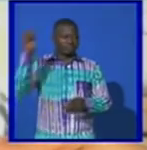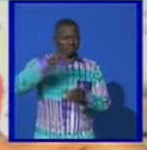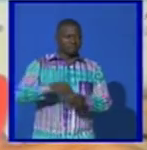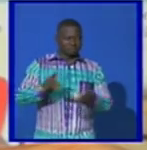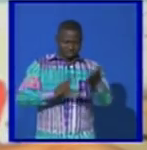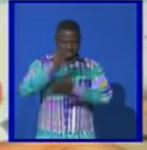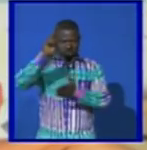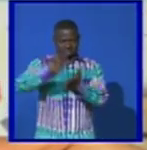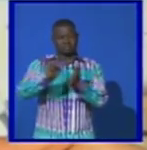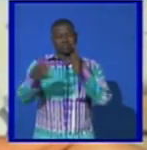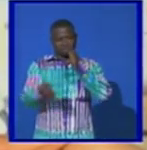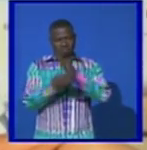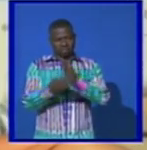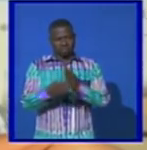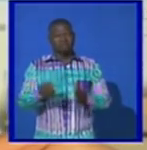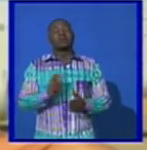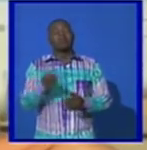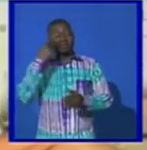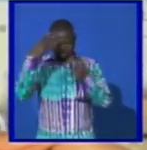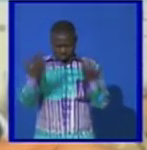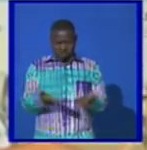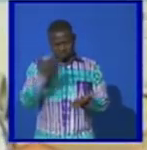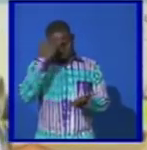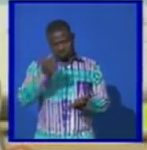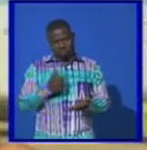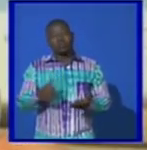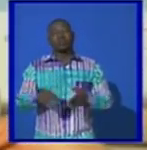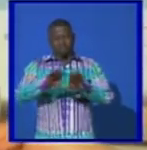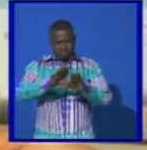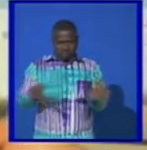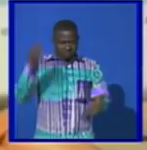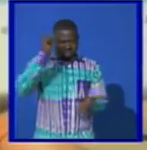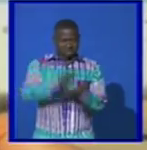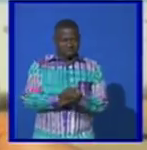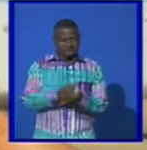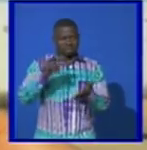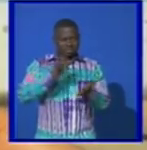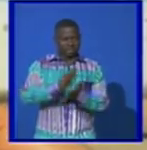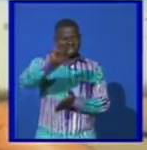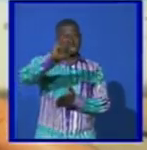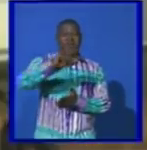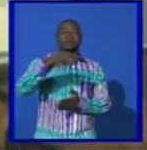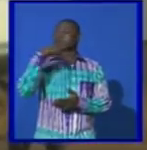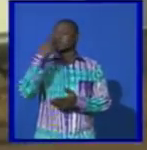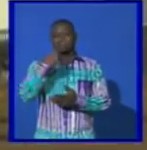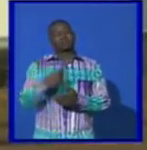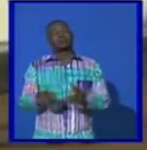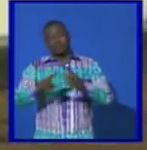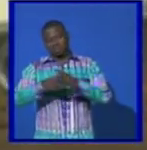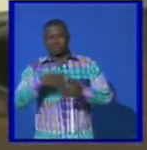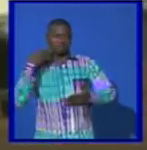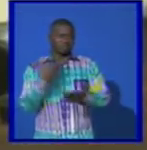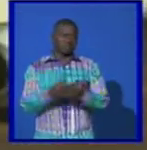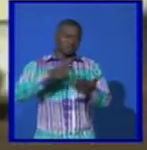c'est dans ce sens que nous lançons officiellement cette ligne, mais qui va démarrer réellement à partir du mois de janvier. Le coût du